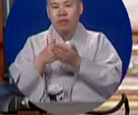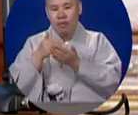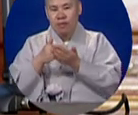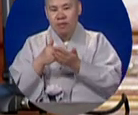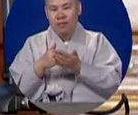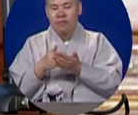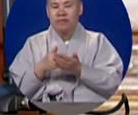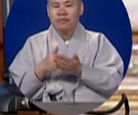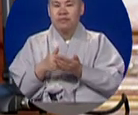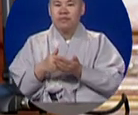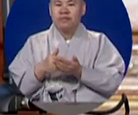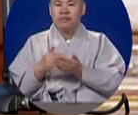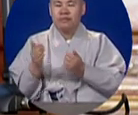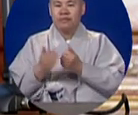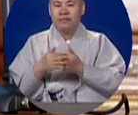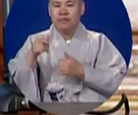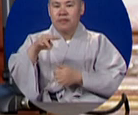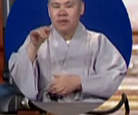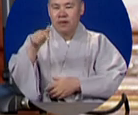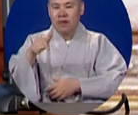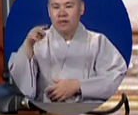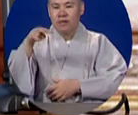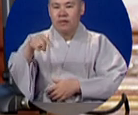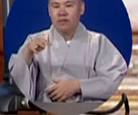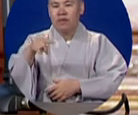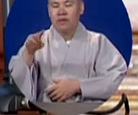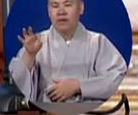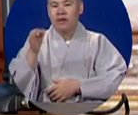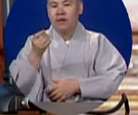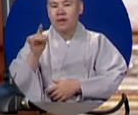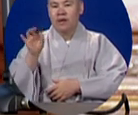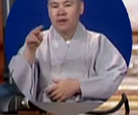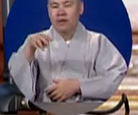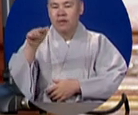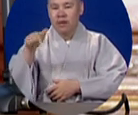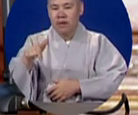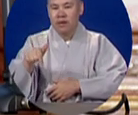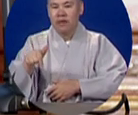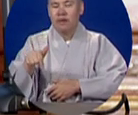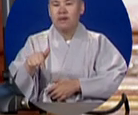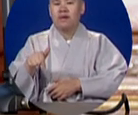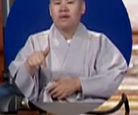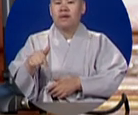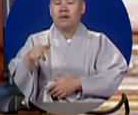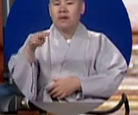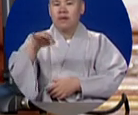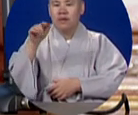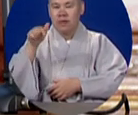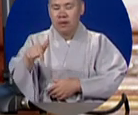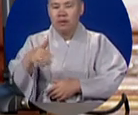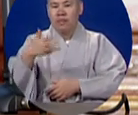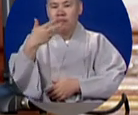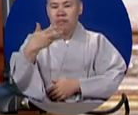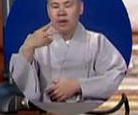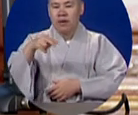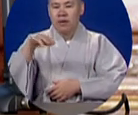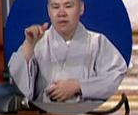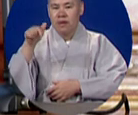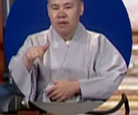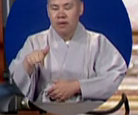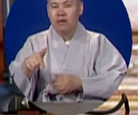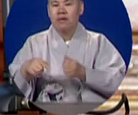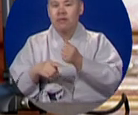색수상행식 할 때 식은 팔식이다 이거고